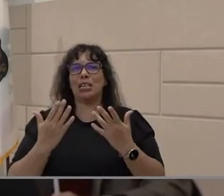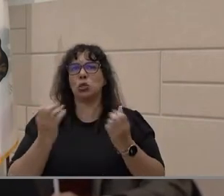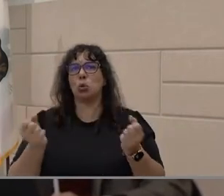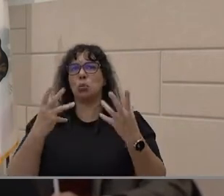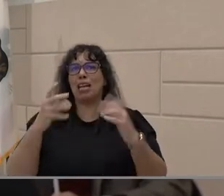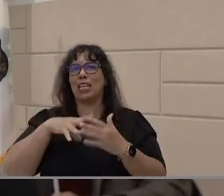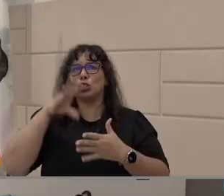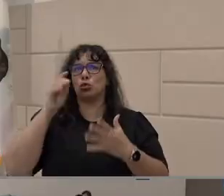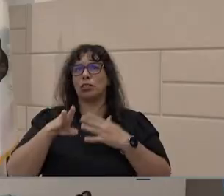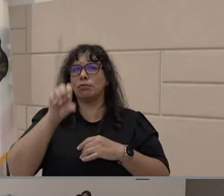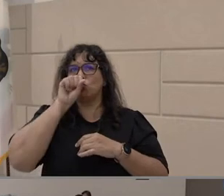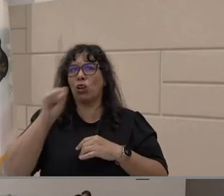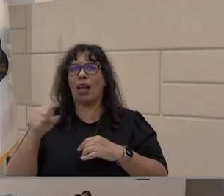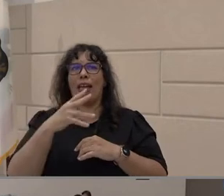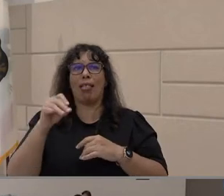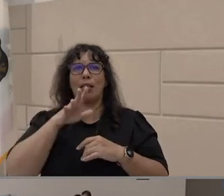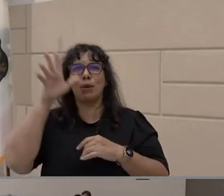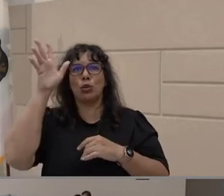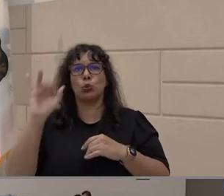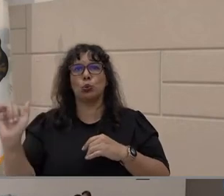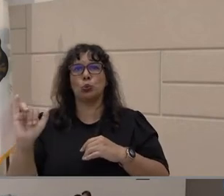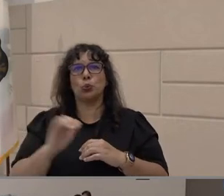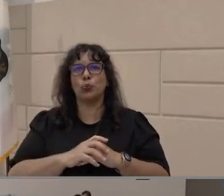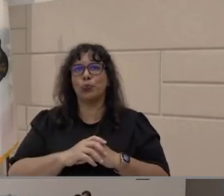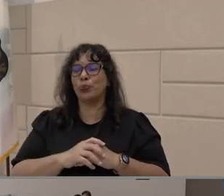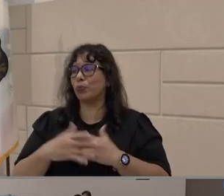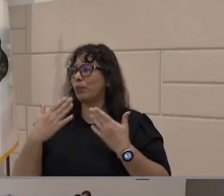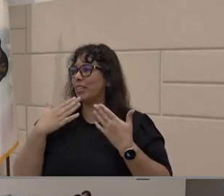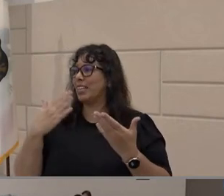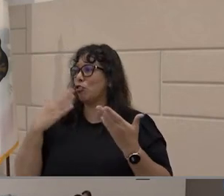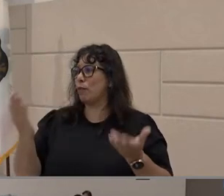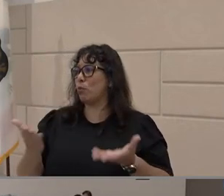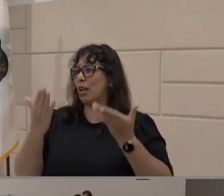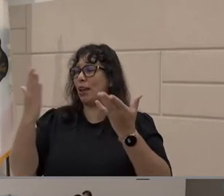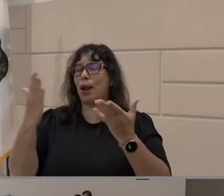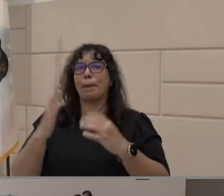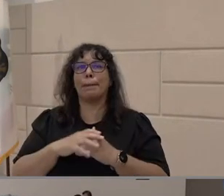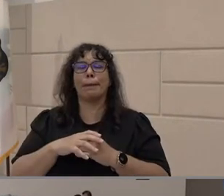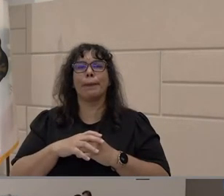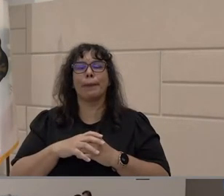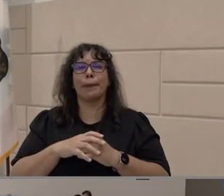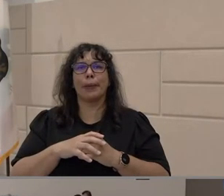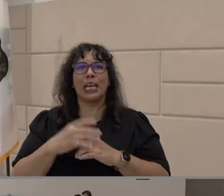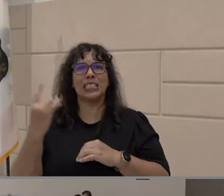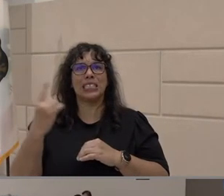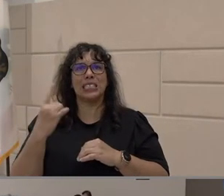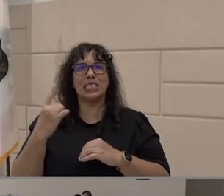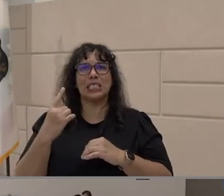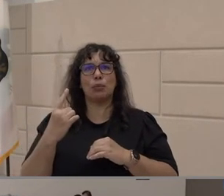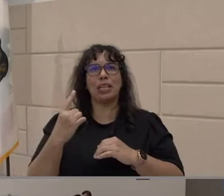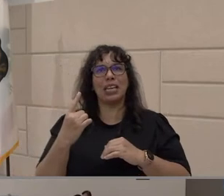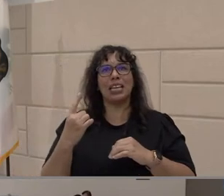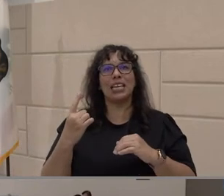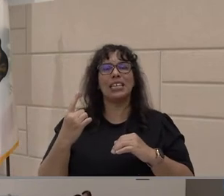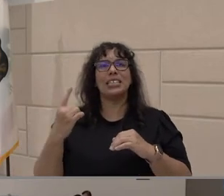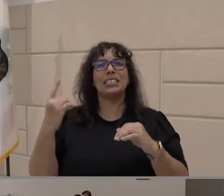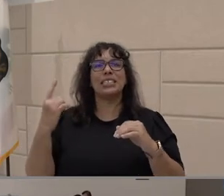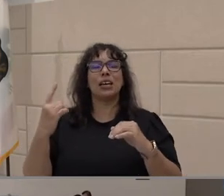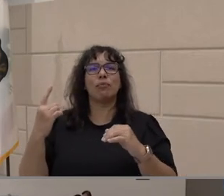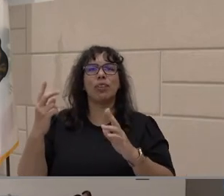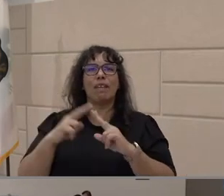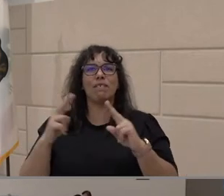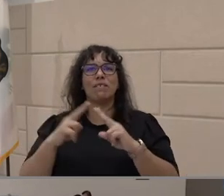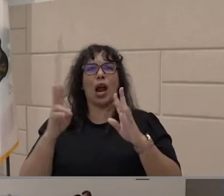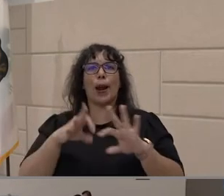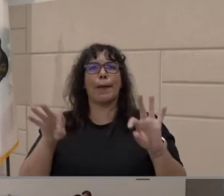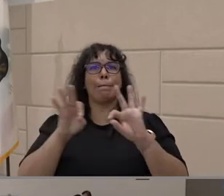ដែលមានការគ្រប់ពីសិស្សហើយនឹងក្រុមប្រសាសូមអរគុណដែលបានលើកចំណុចនេះមកនិយាយនេះគឺជាចំណុច